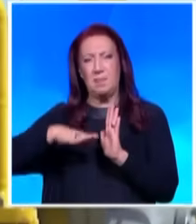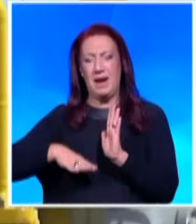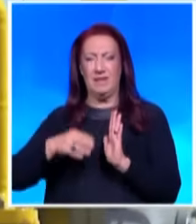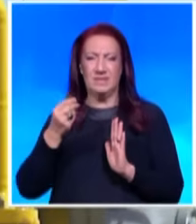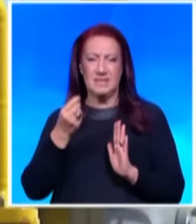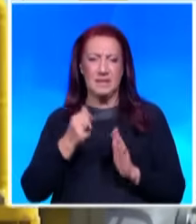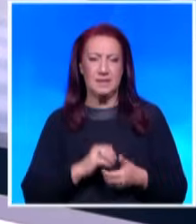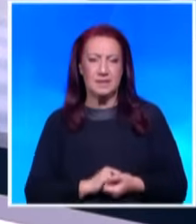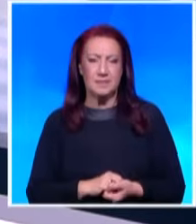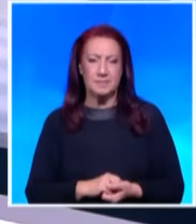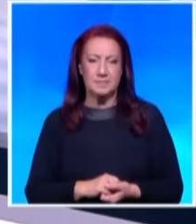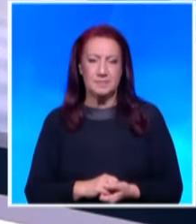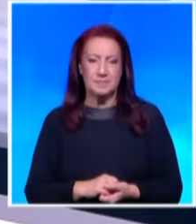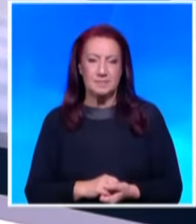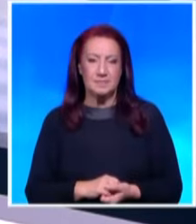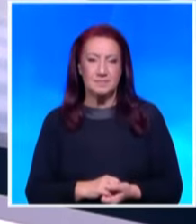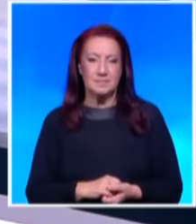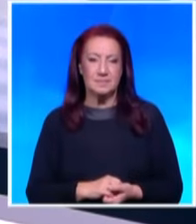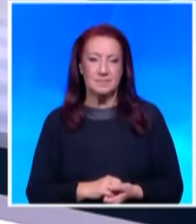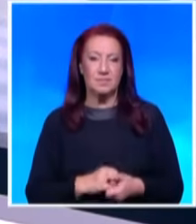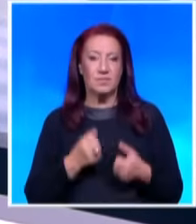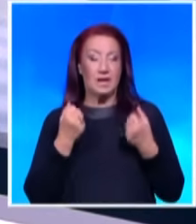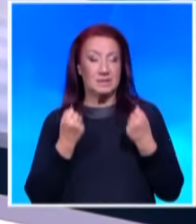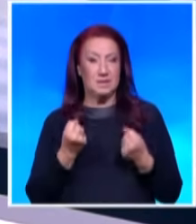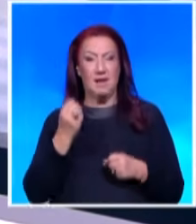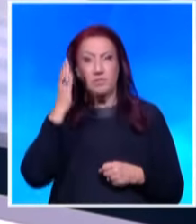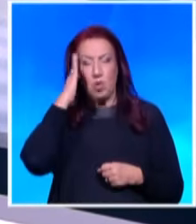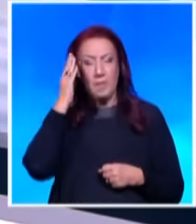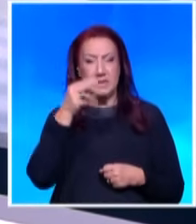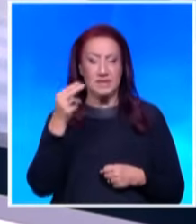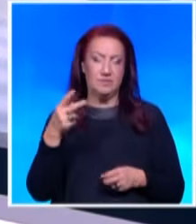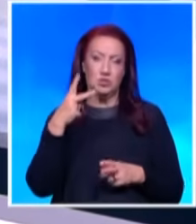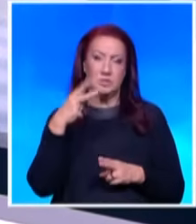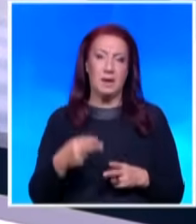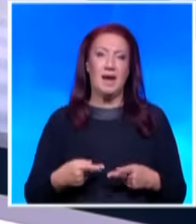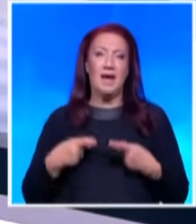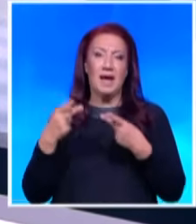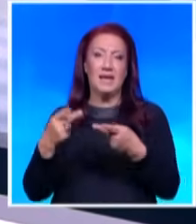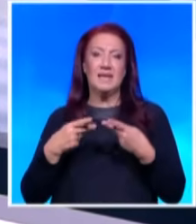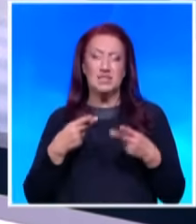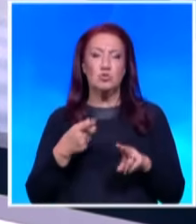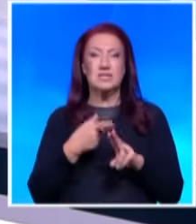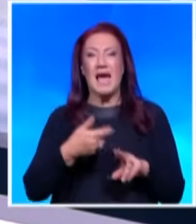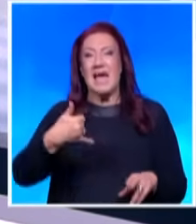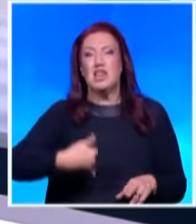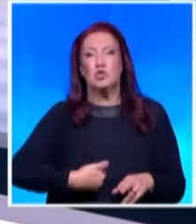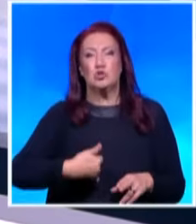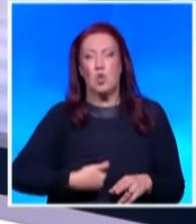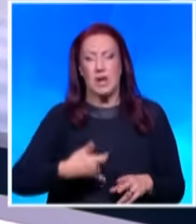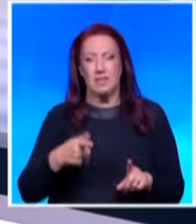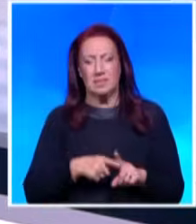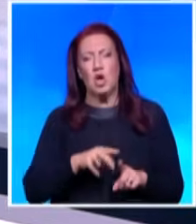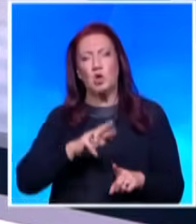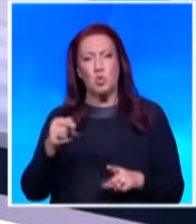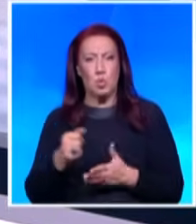Николета Хаджийска. Здравното министерство спря износа на инсулин и други лекарства. Новината дойде след като пациенти с диабет